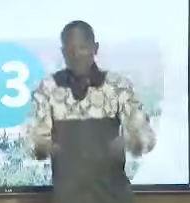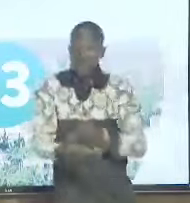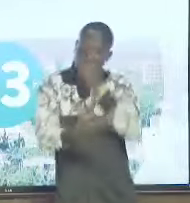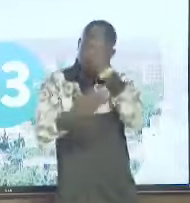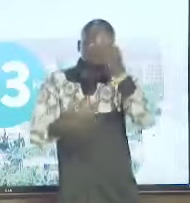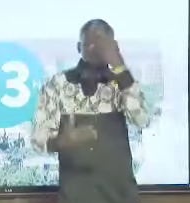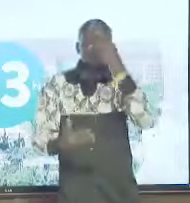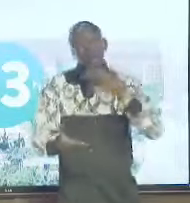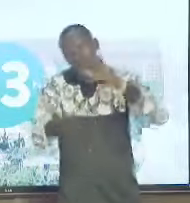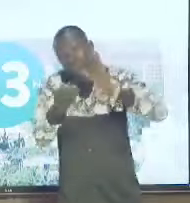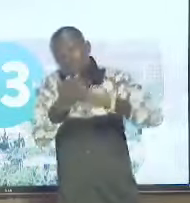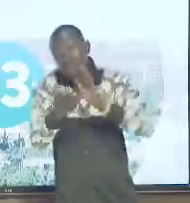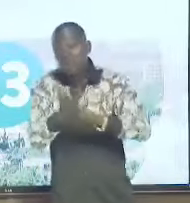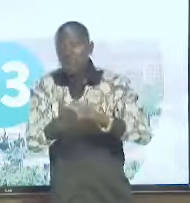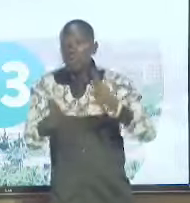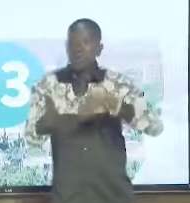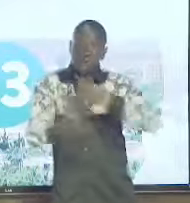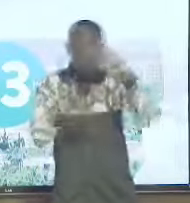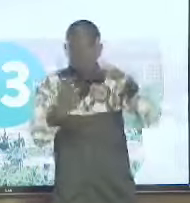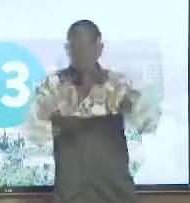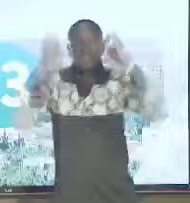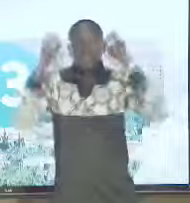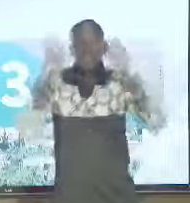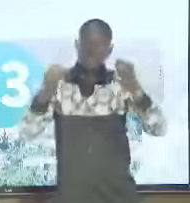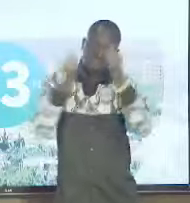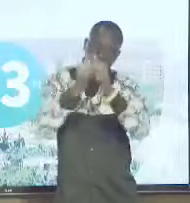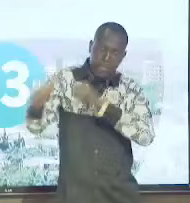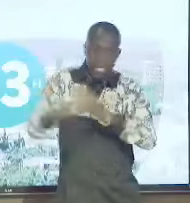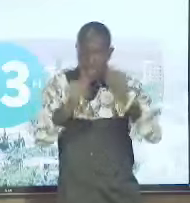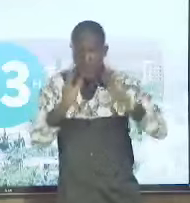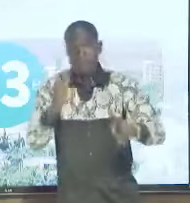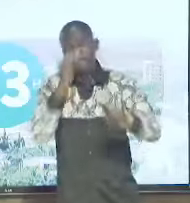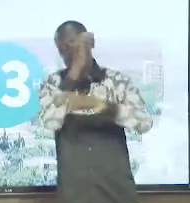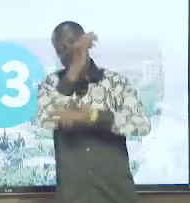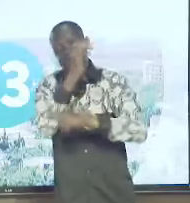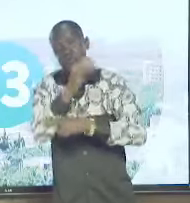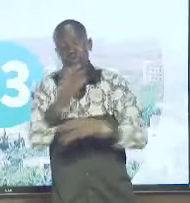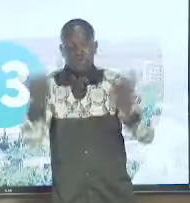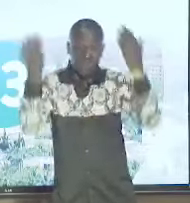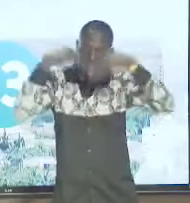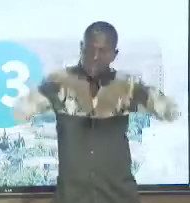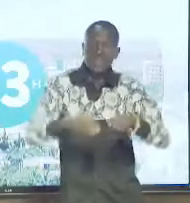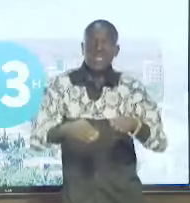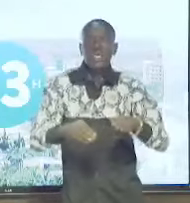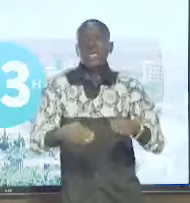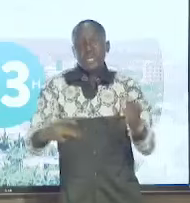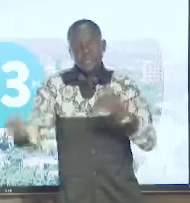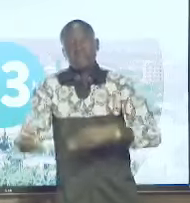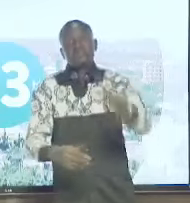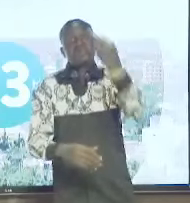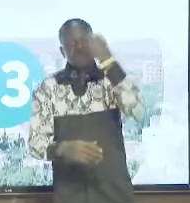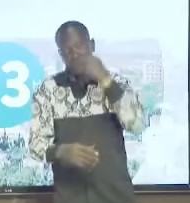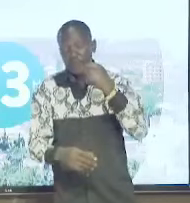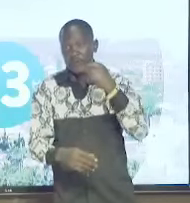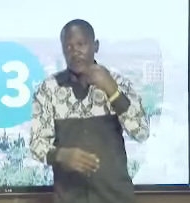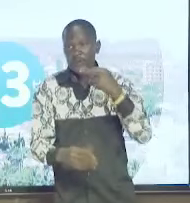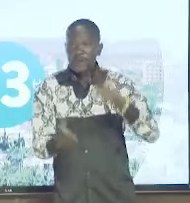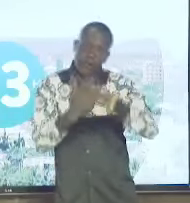scolaire sont au cœur des échanges avec les acteurs régionaux intervenant dans la nutrition. Le